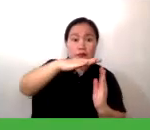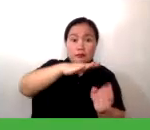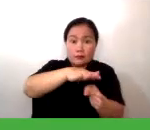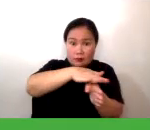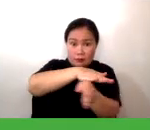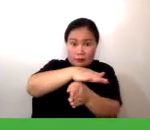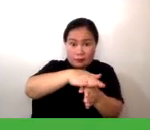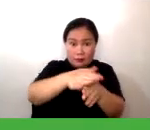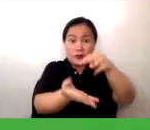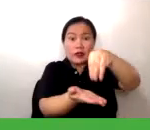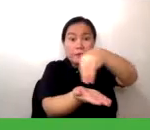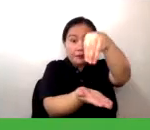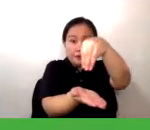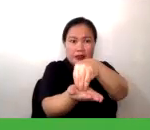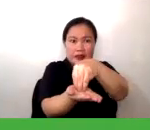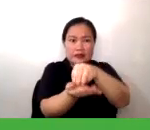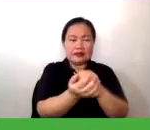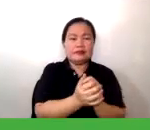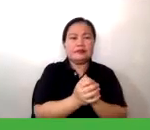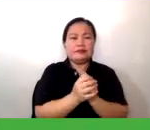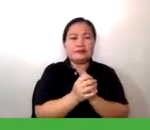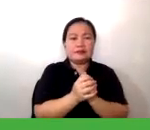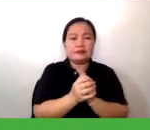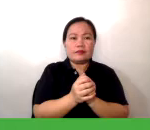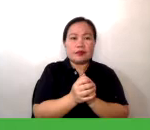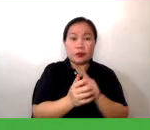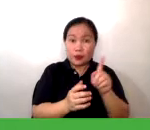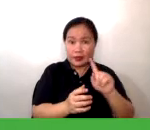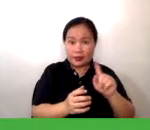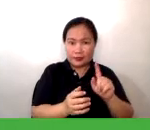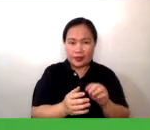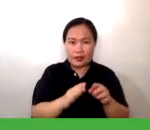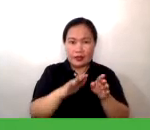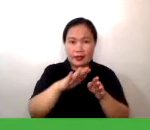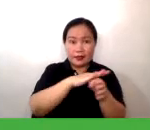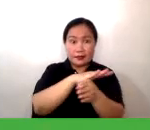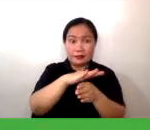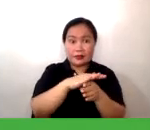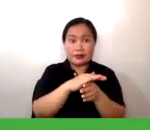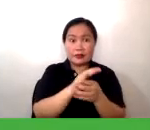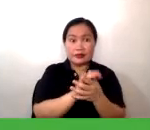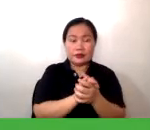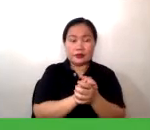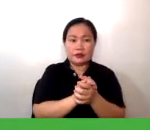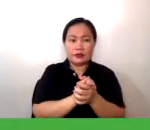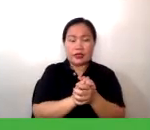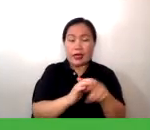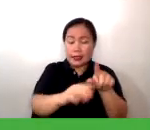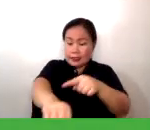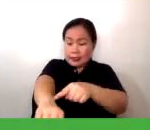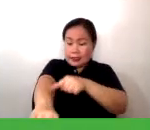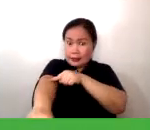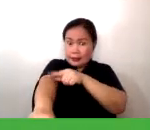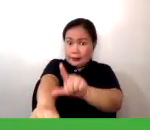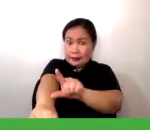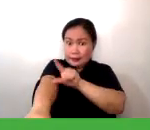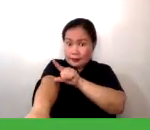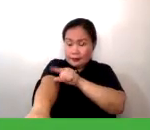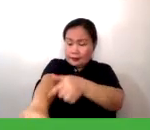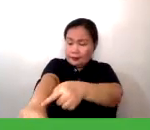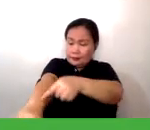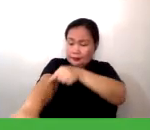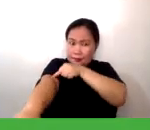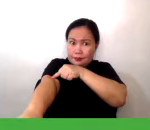pinakagitna. And then yung prefixes. Okay? So, ano-ano ba yung mga basic unit? Kapag ang kinukuha natin ay length,